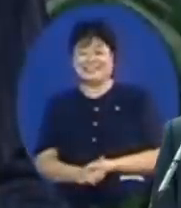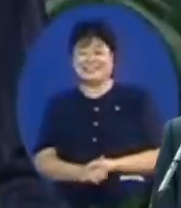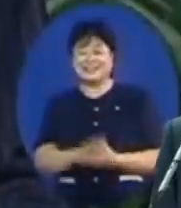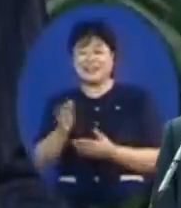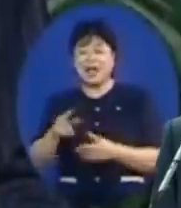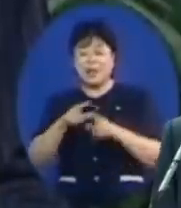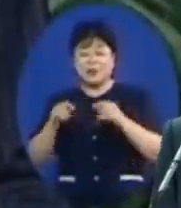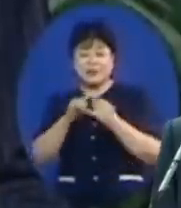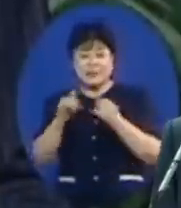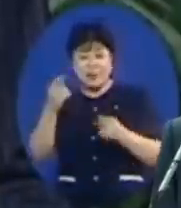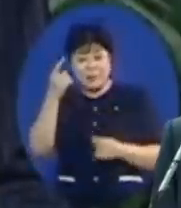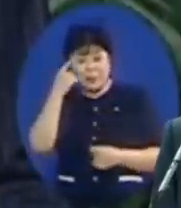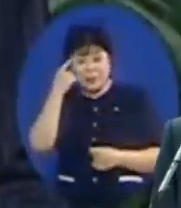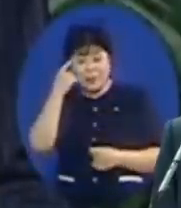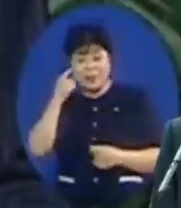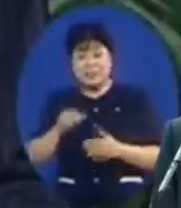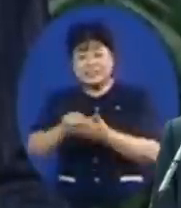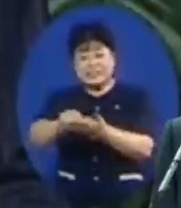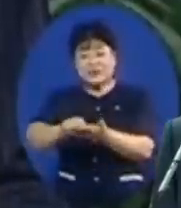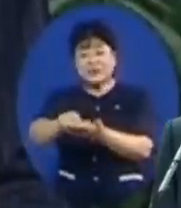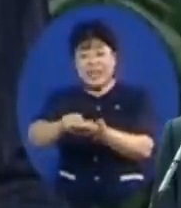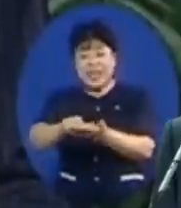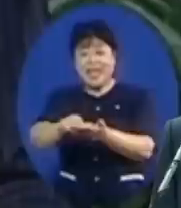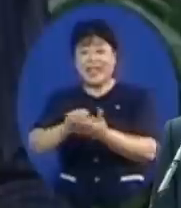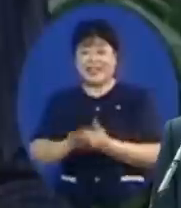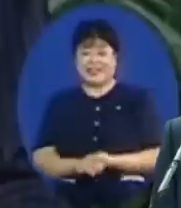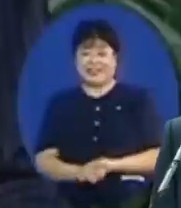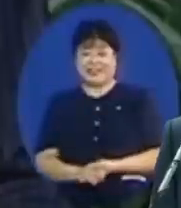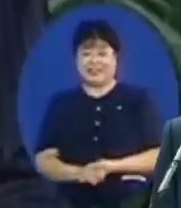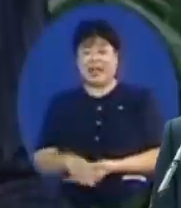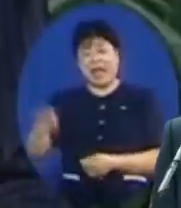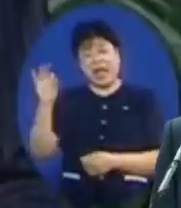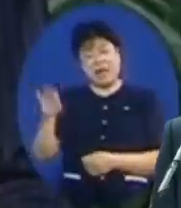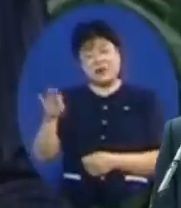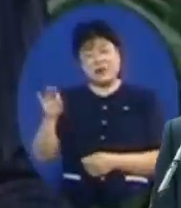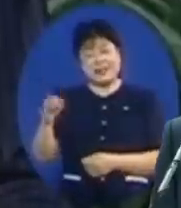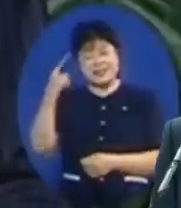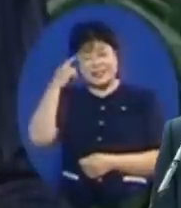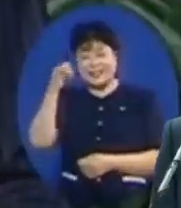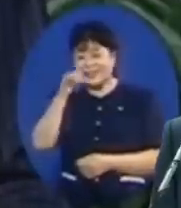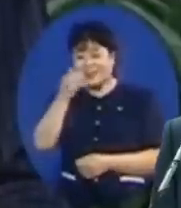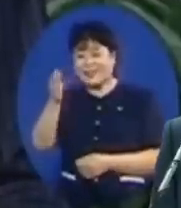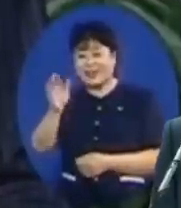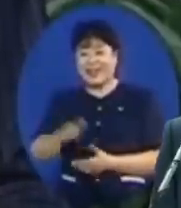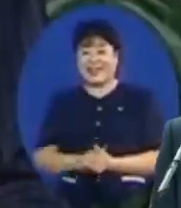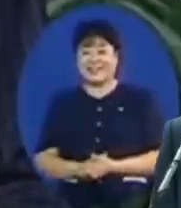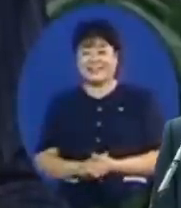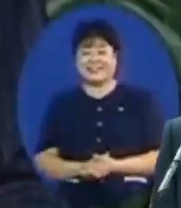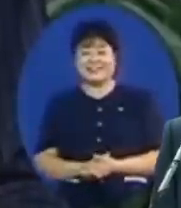우리가 보통 생각할 때는 이 지우개가 아무것도 아닌 것 같이 생각되지 않습니까? 그러나